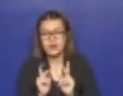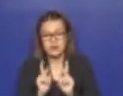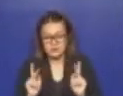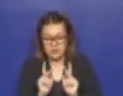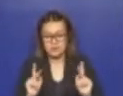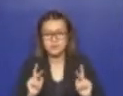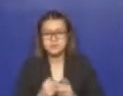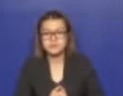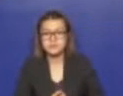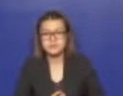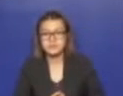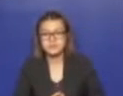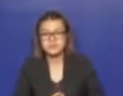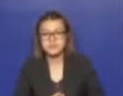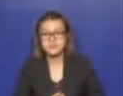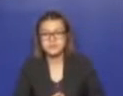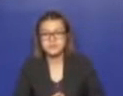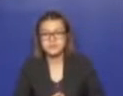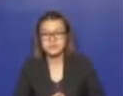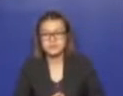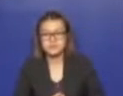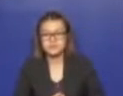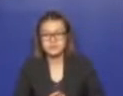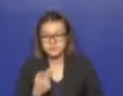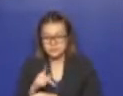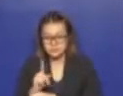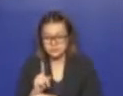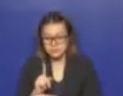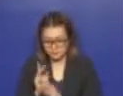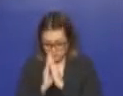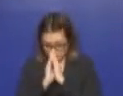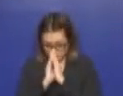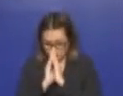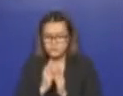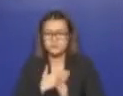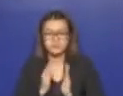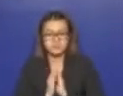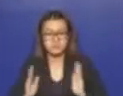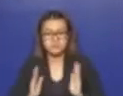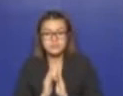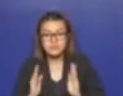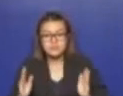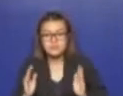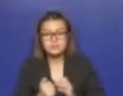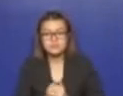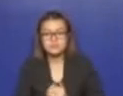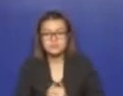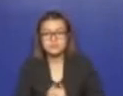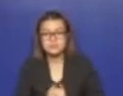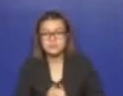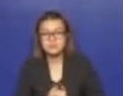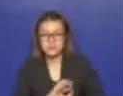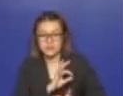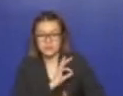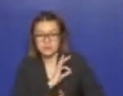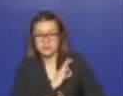การท่านประธานที่เคารพครับผมต้องขอขอบคุณท่านสมาชิ